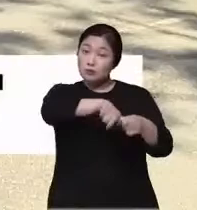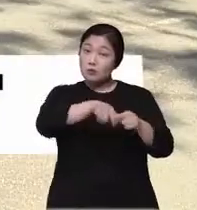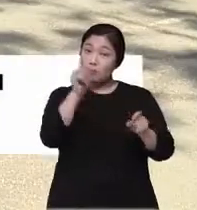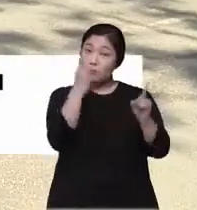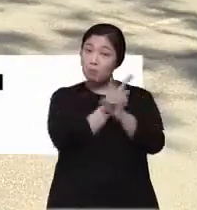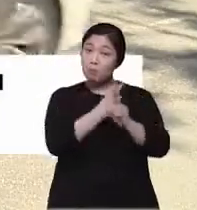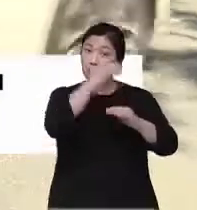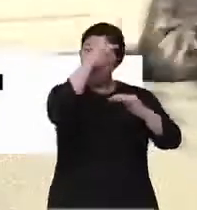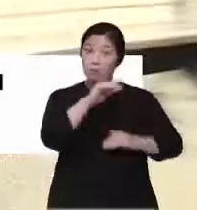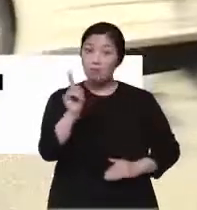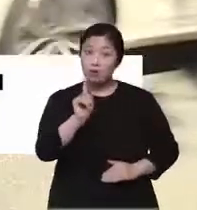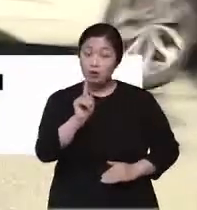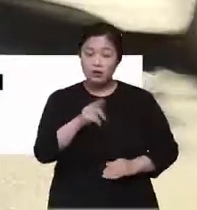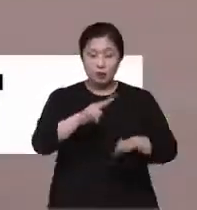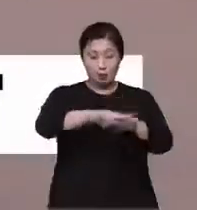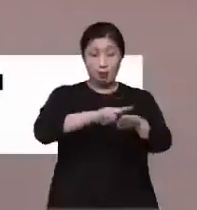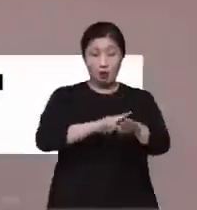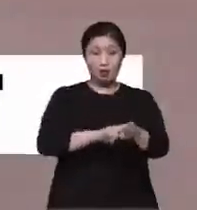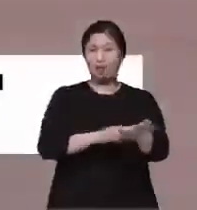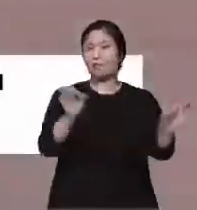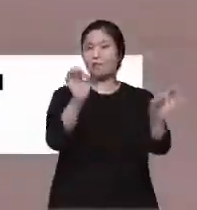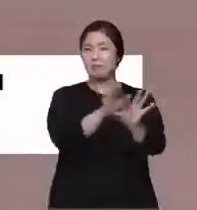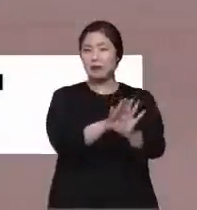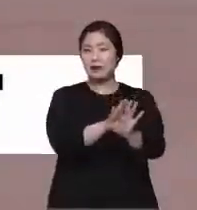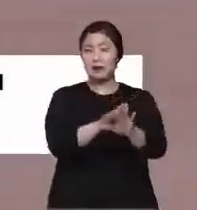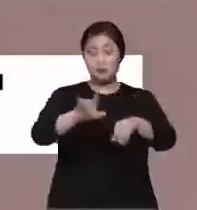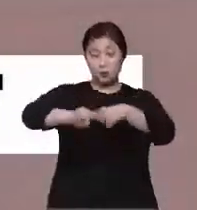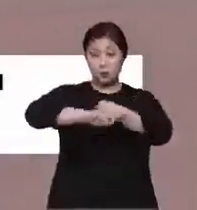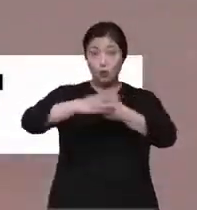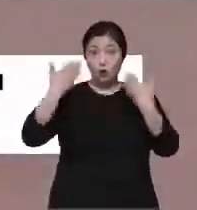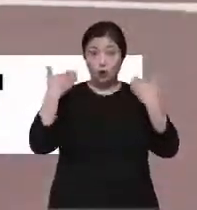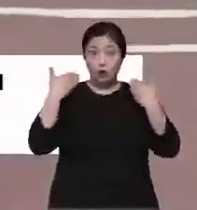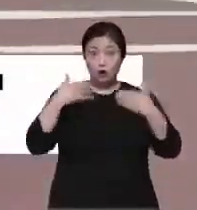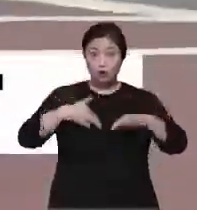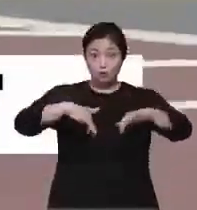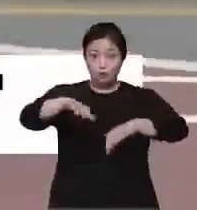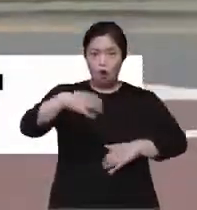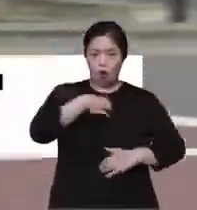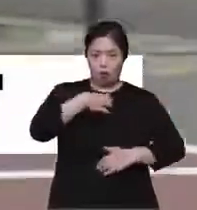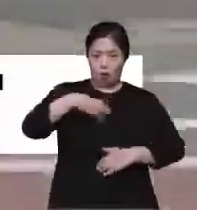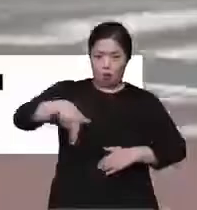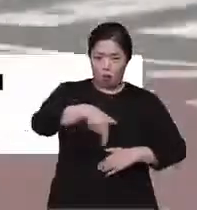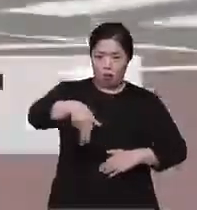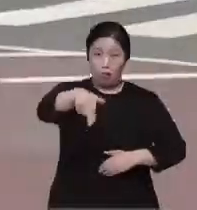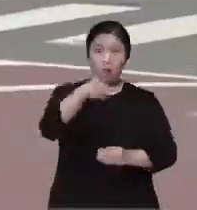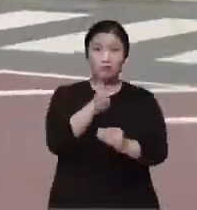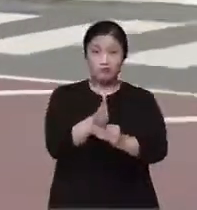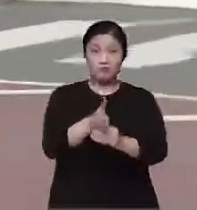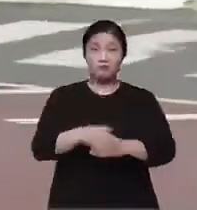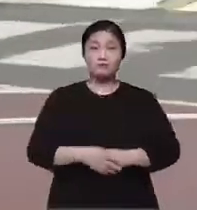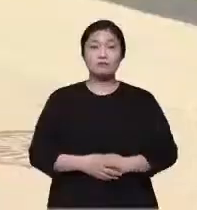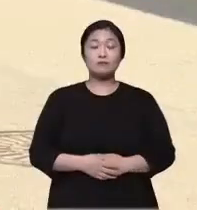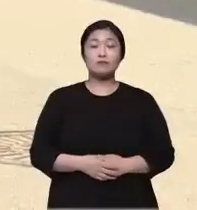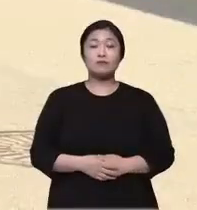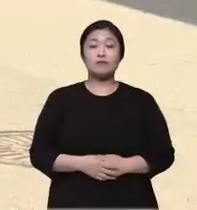달라졌을까 횡단보도는 사라졌고 초등학생 들이 2루를 위험천만 하게 건넙니다